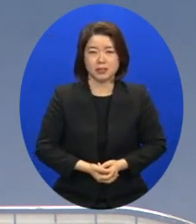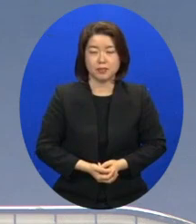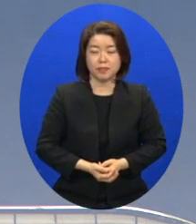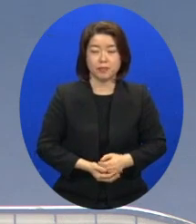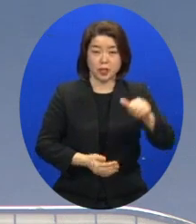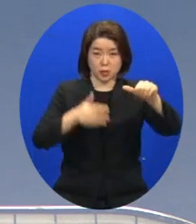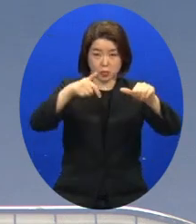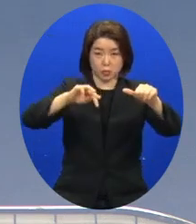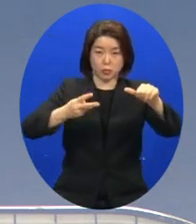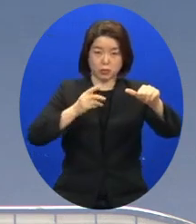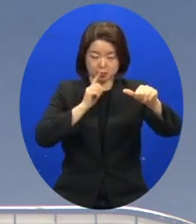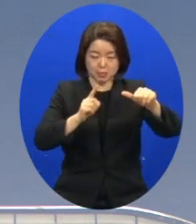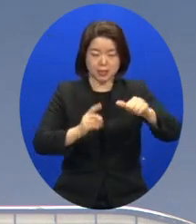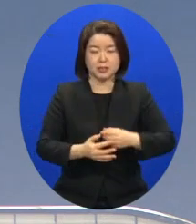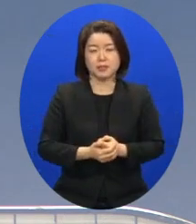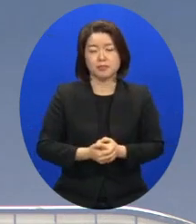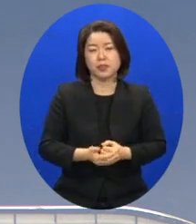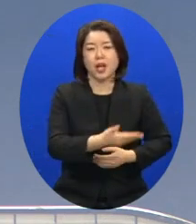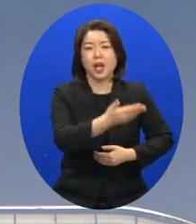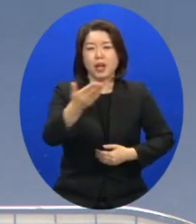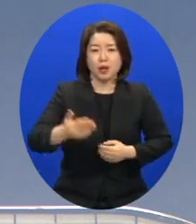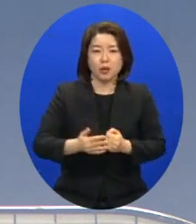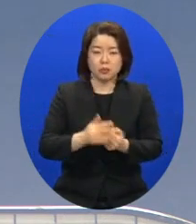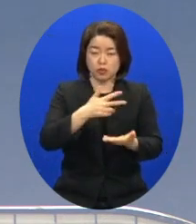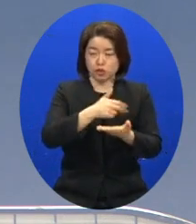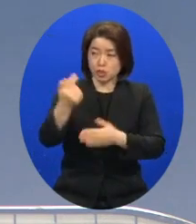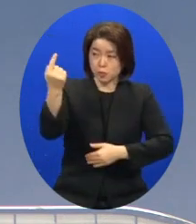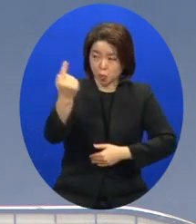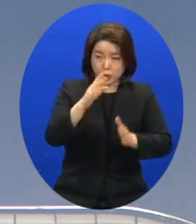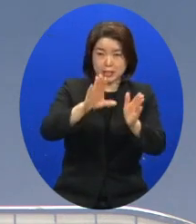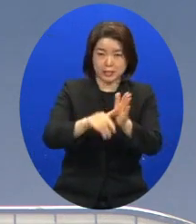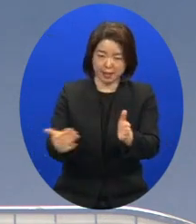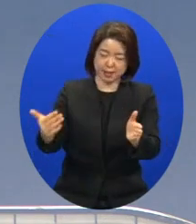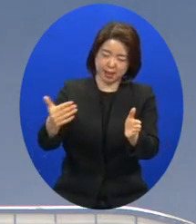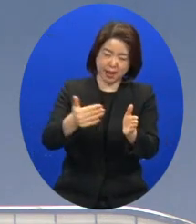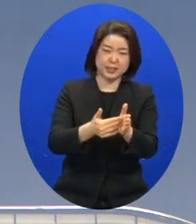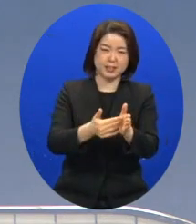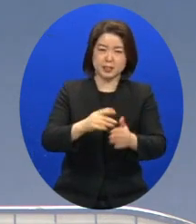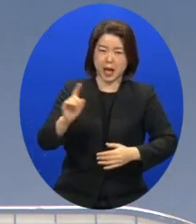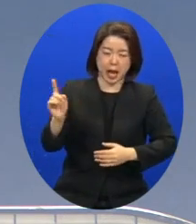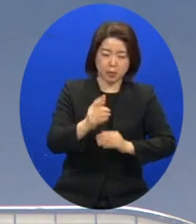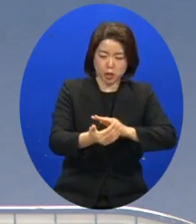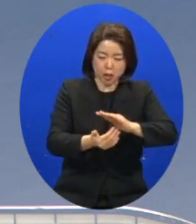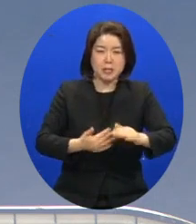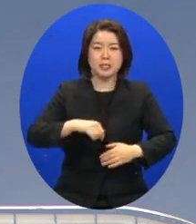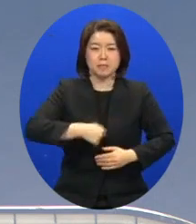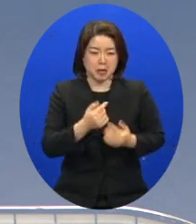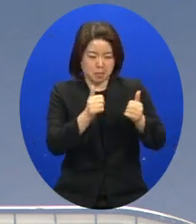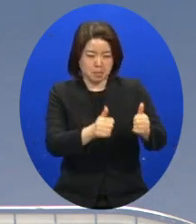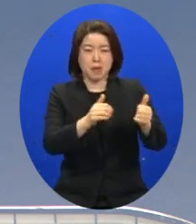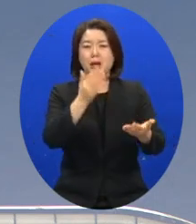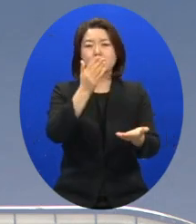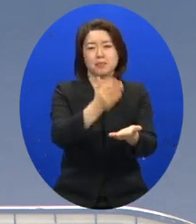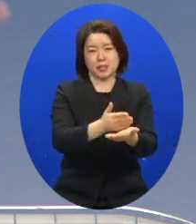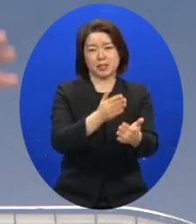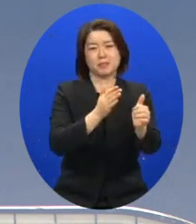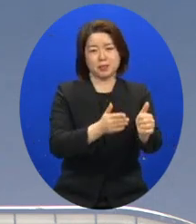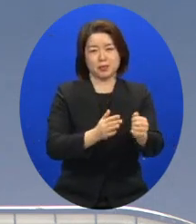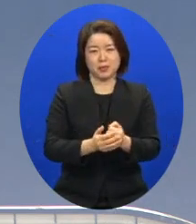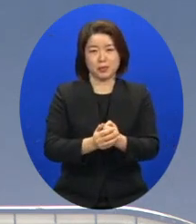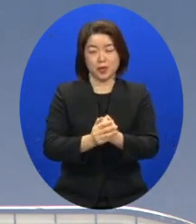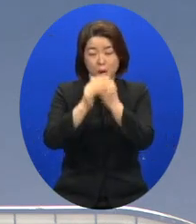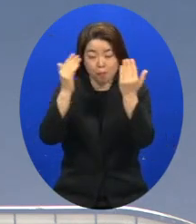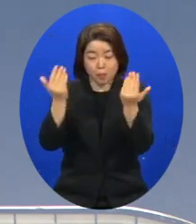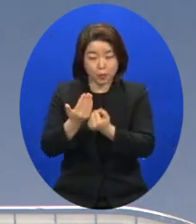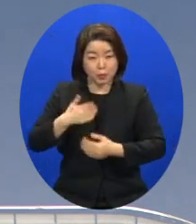5절 말씀에 그러므로 여러분은 주님께서 오실 때까지 는 아무것도 미디 심판 하지 마십시오 모든 것을